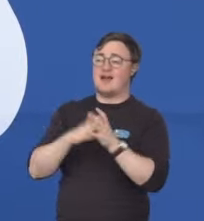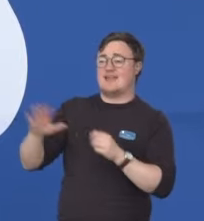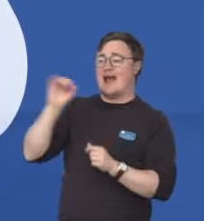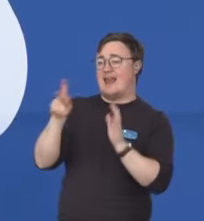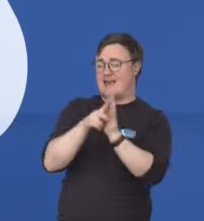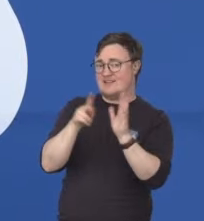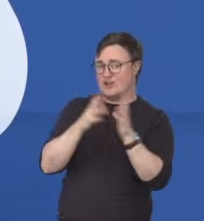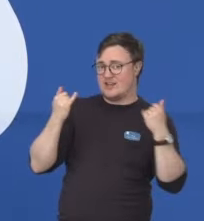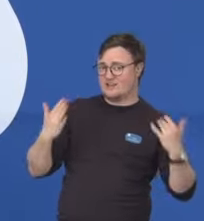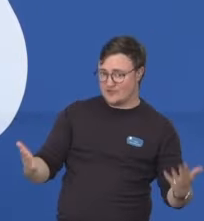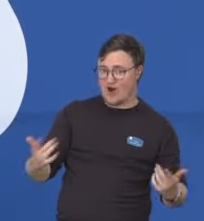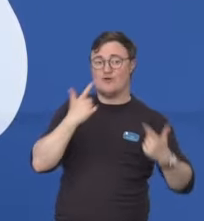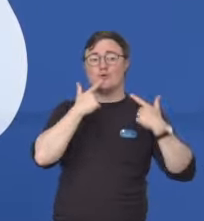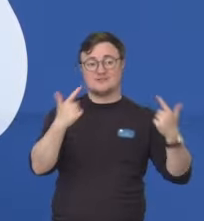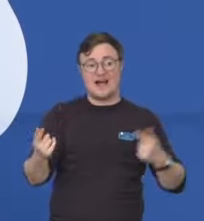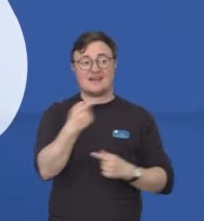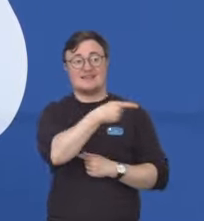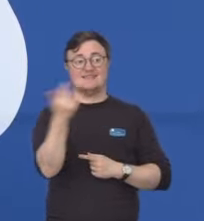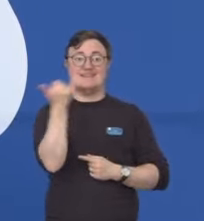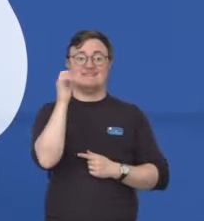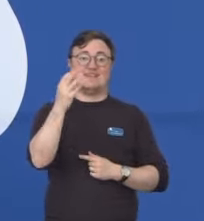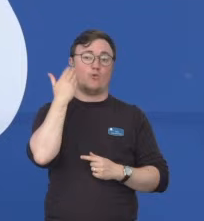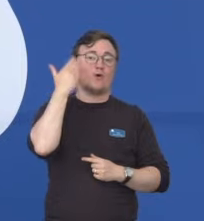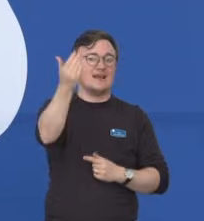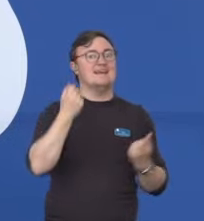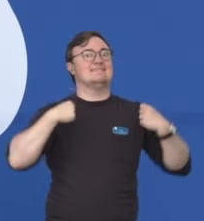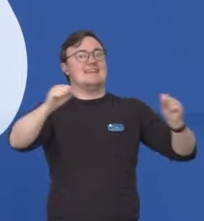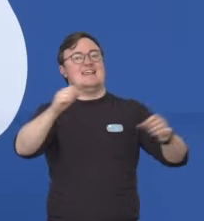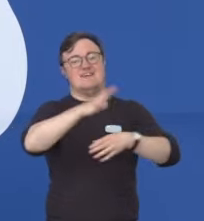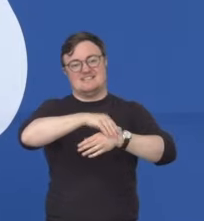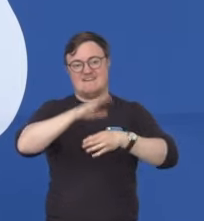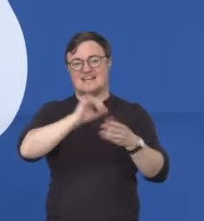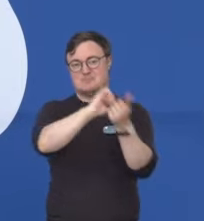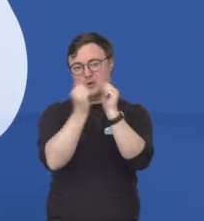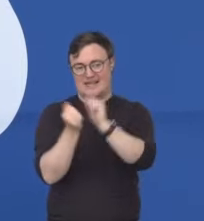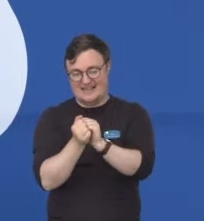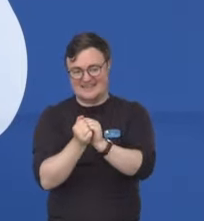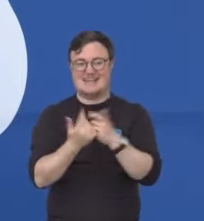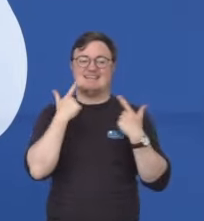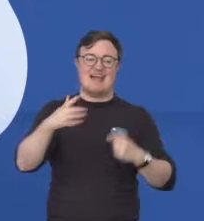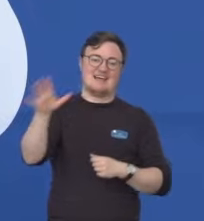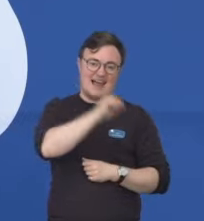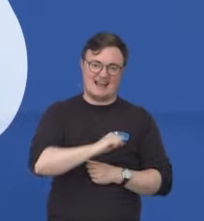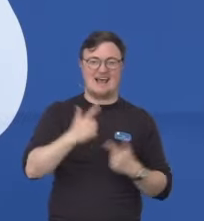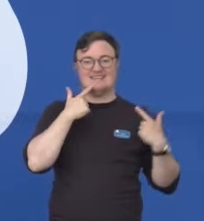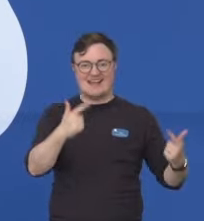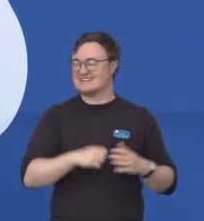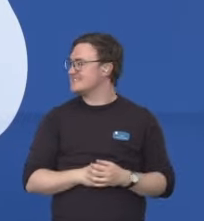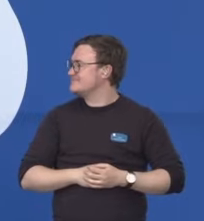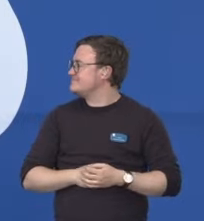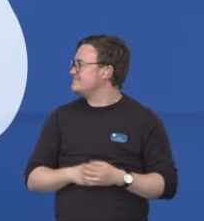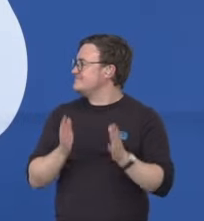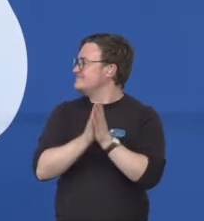kandidater idag och tack för att ni om 10 år då driver Sveriges politiska samtal. Tack allihopa. Hej. Bevara er.